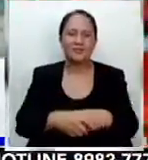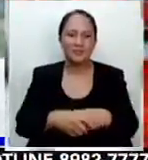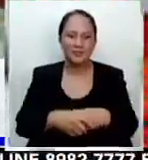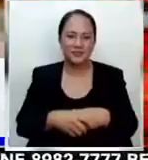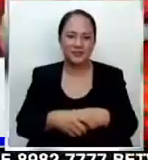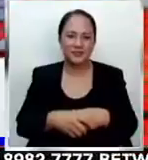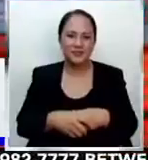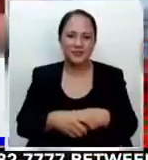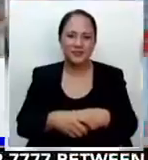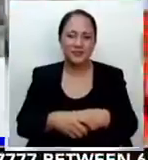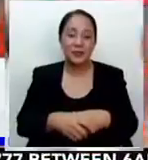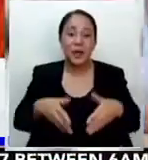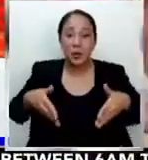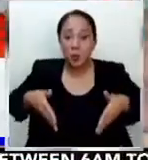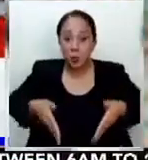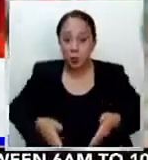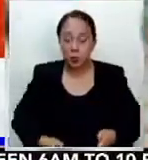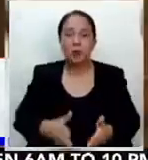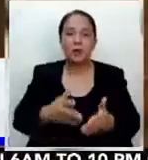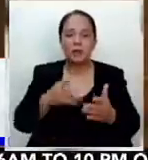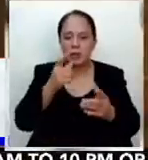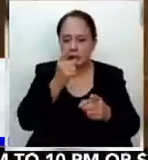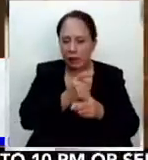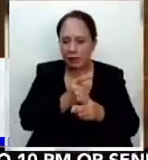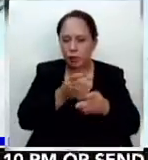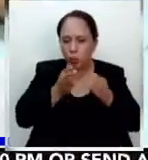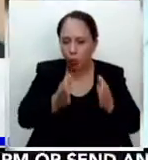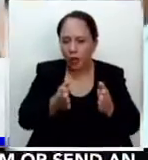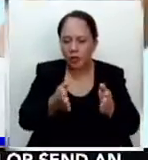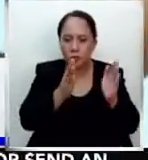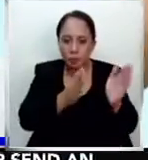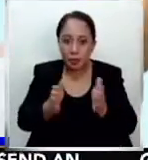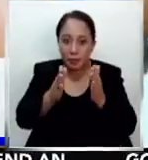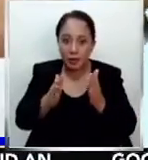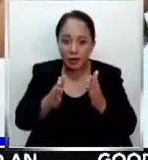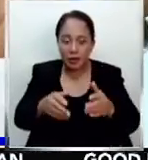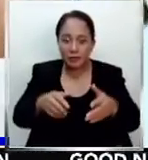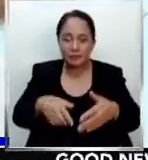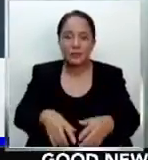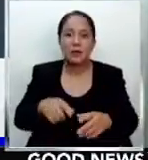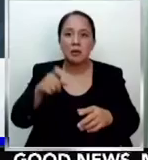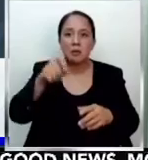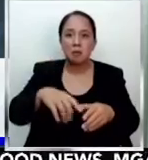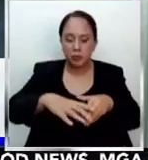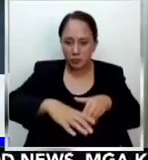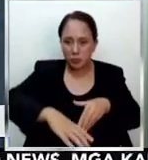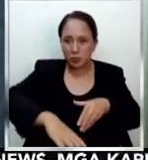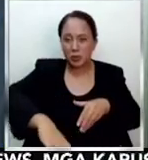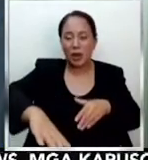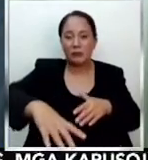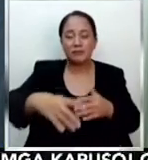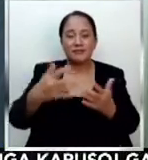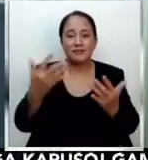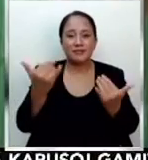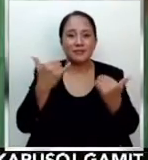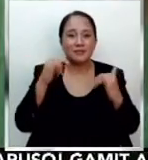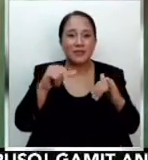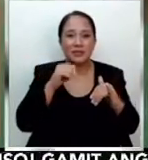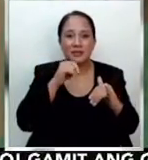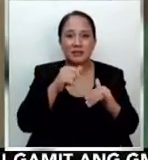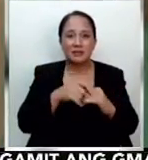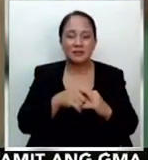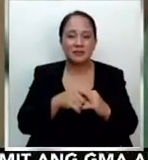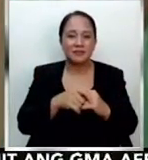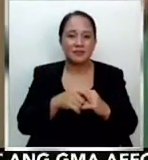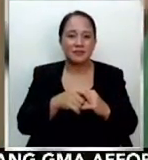Ang bahag, may wastong paraan ng paghahanda at pagsusuot nito. Dapat pumabang laylayan nito. Hindi po dapat nakaganon o nakaganyan. Siya kasi